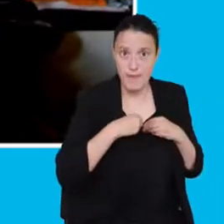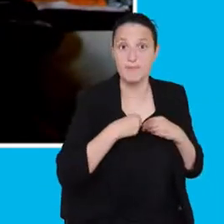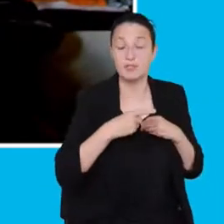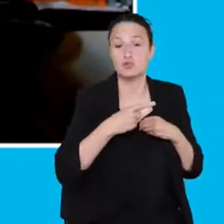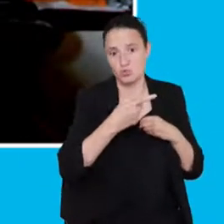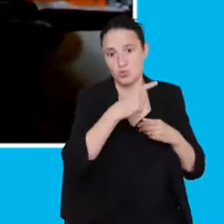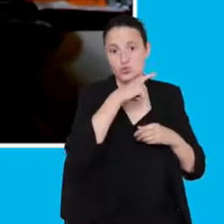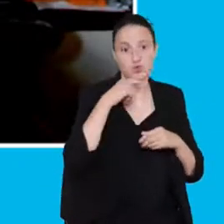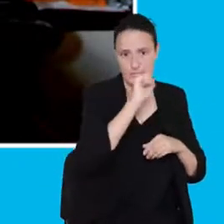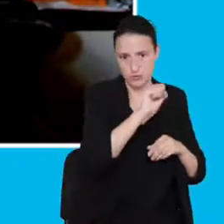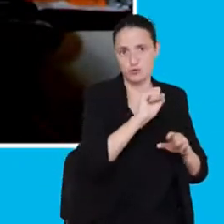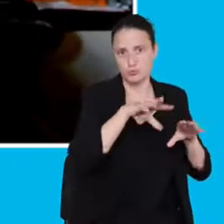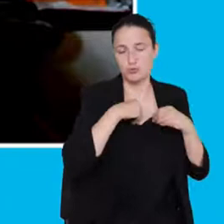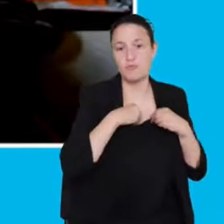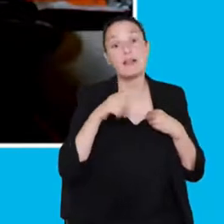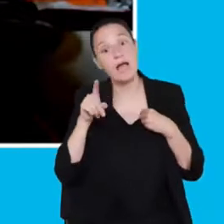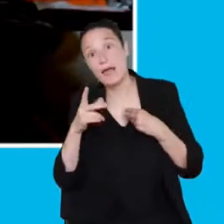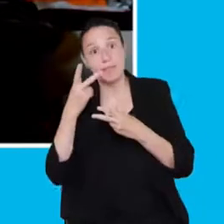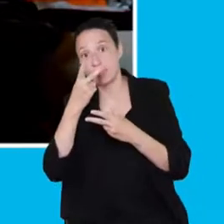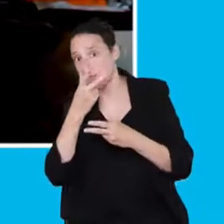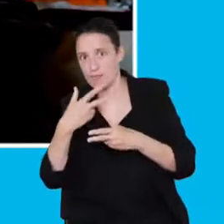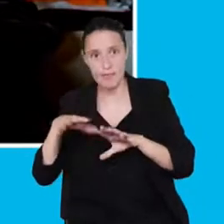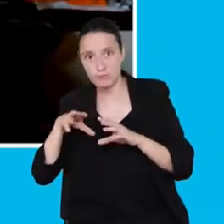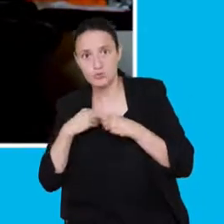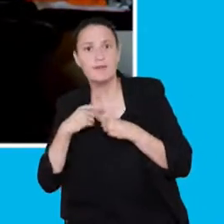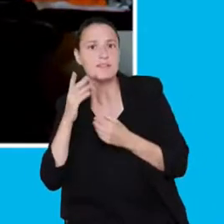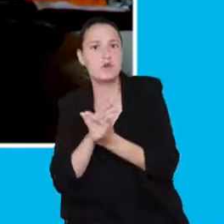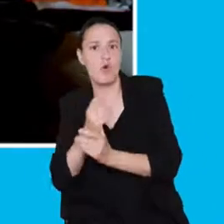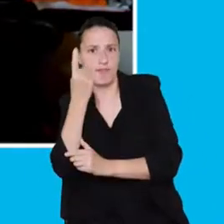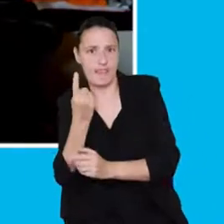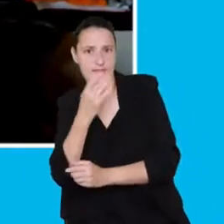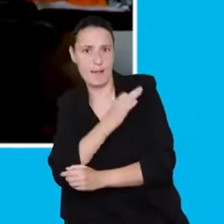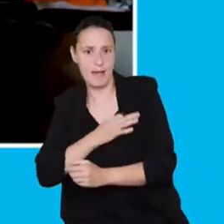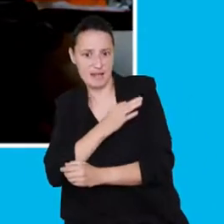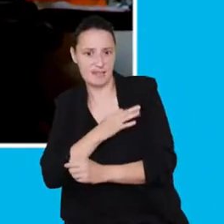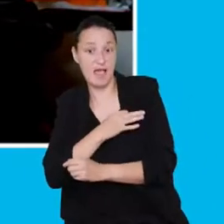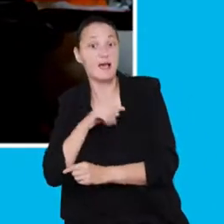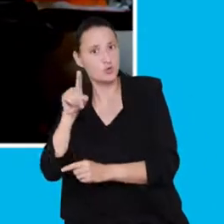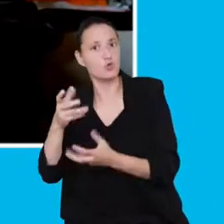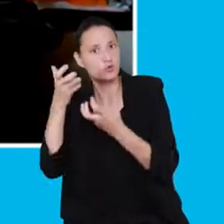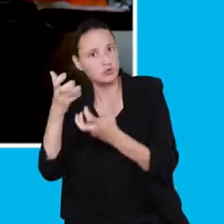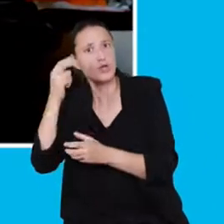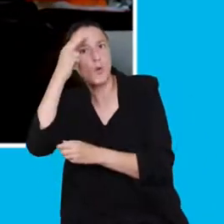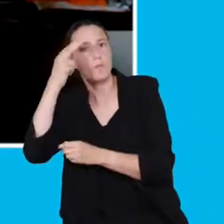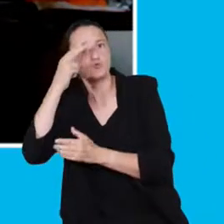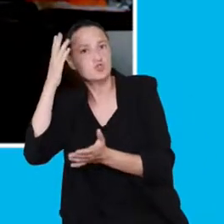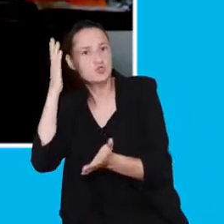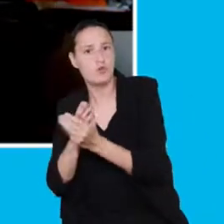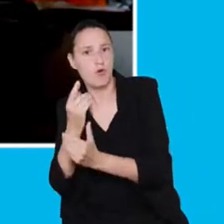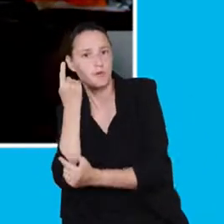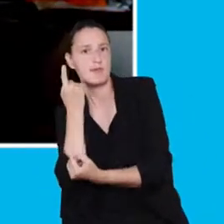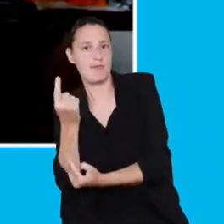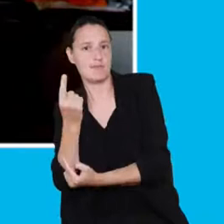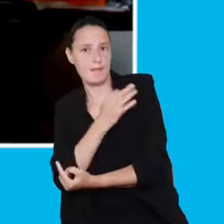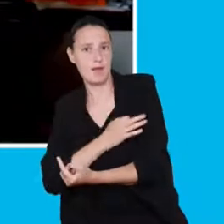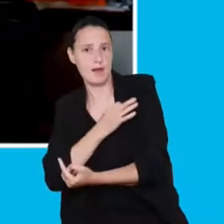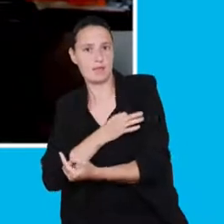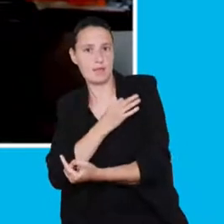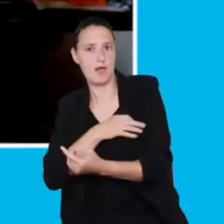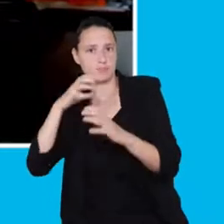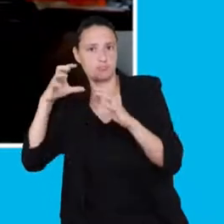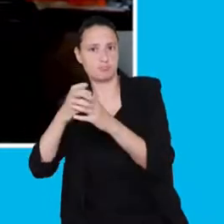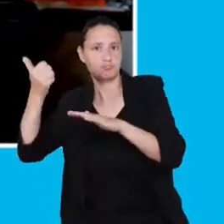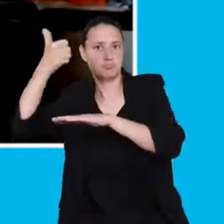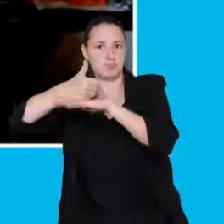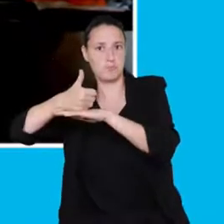nie akceptujemy i ma być porządek monopartyjny, to jest stanowisko komunistów. Czy